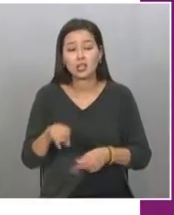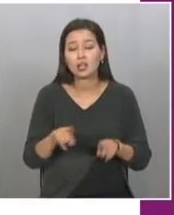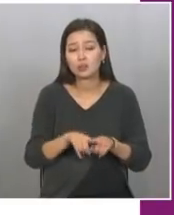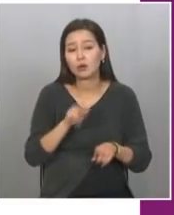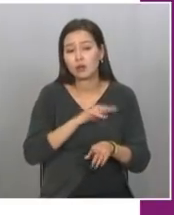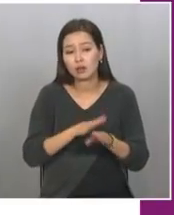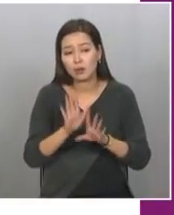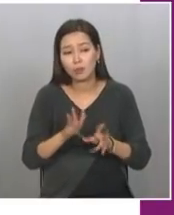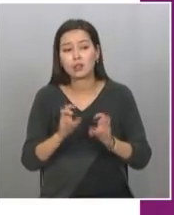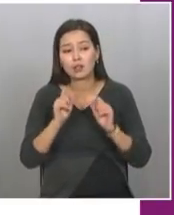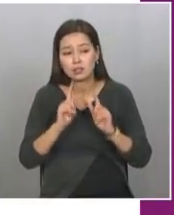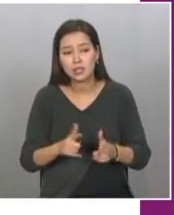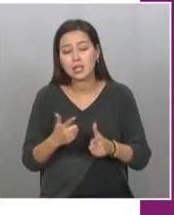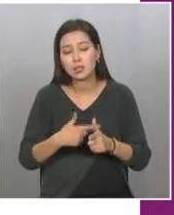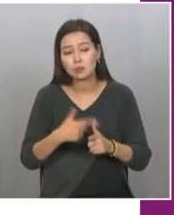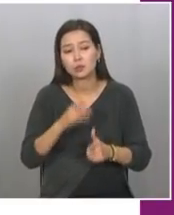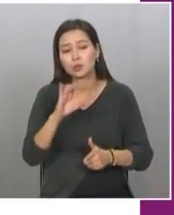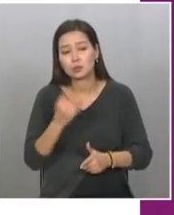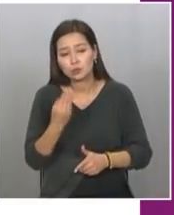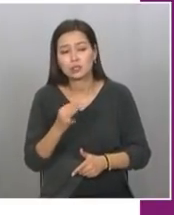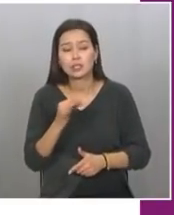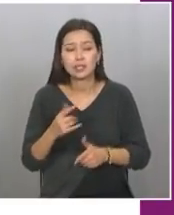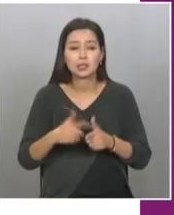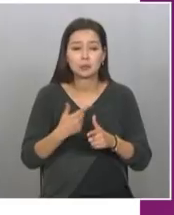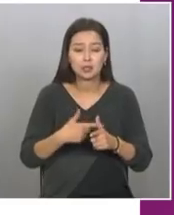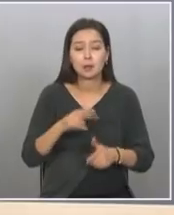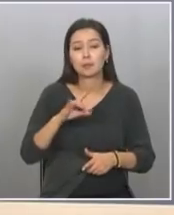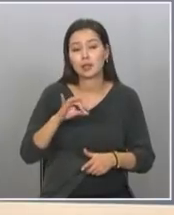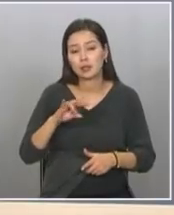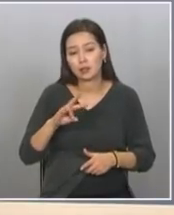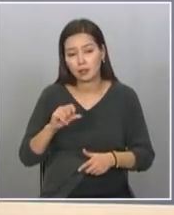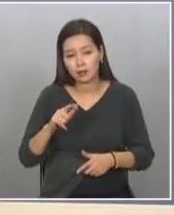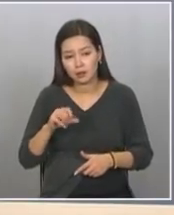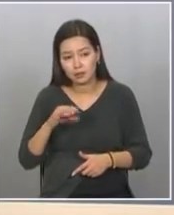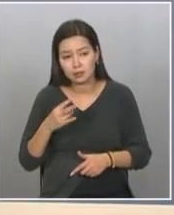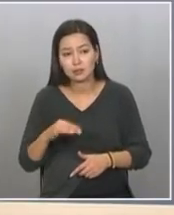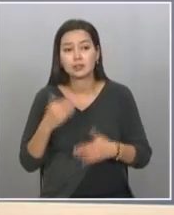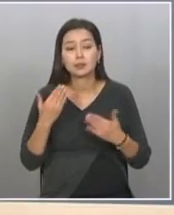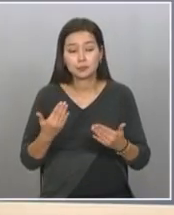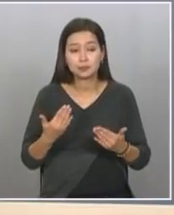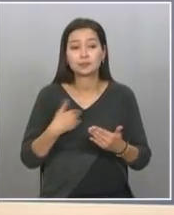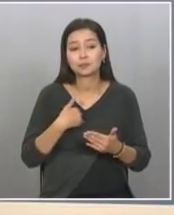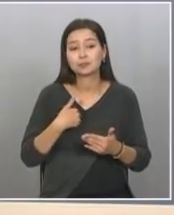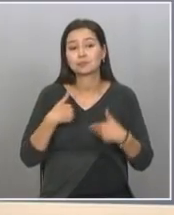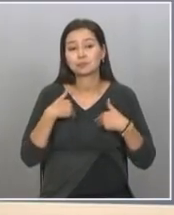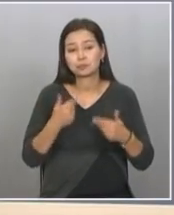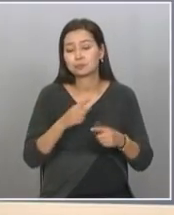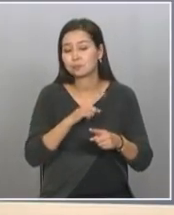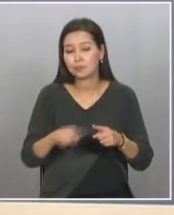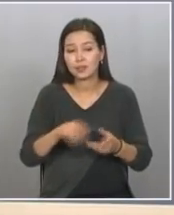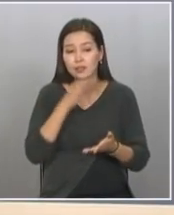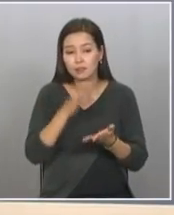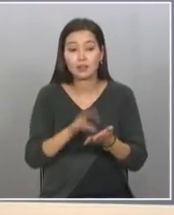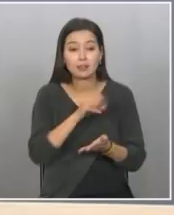над согласованием имен прилагательных и имен существительных. А сейчас, ребята, я предлагаю вам быстро ответить